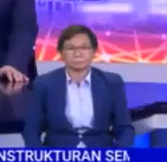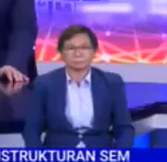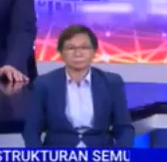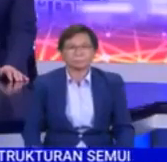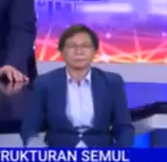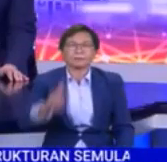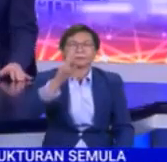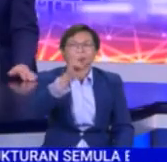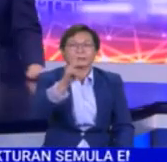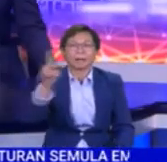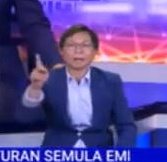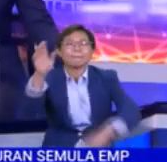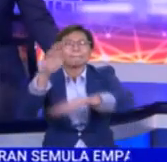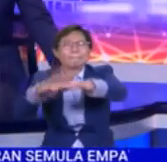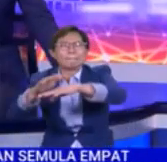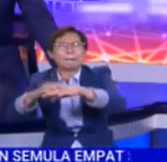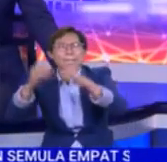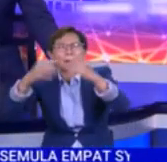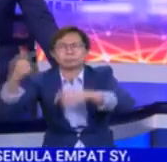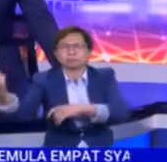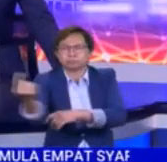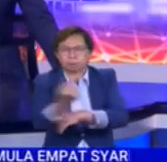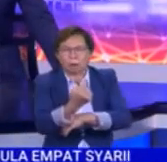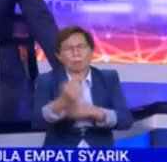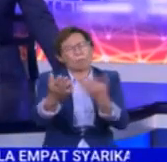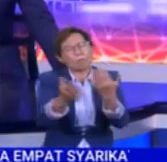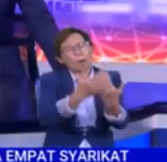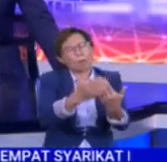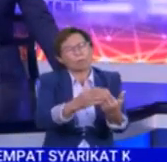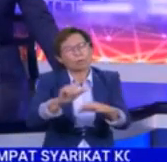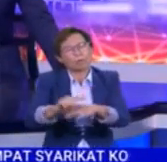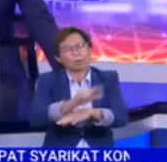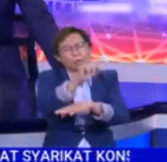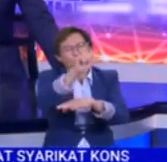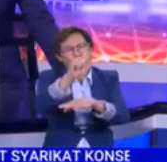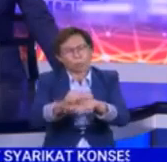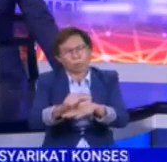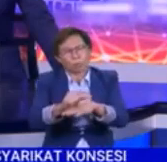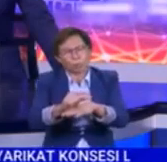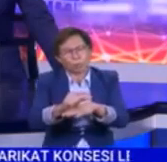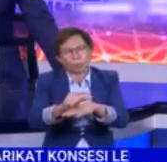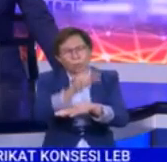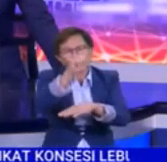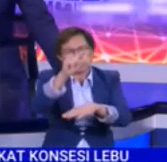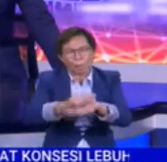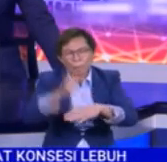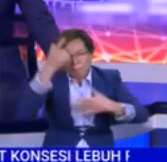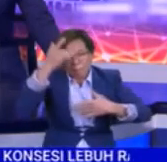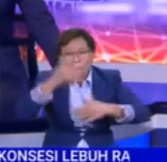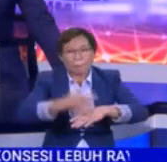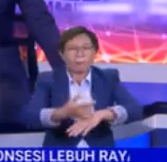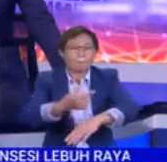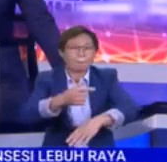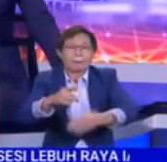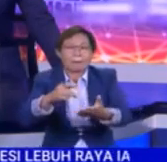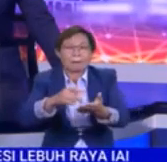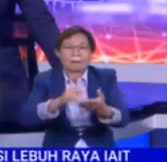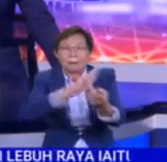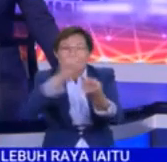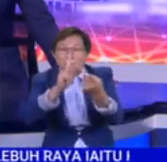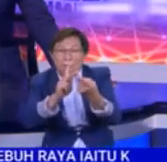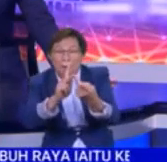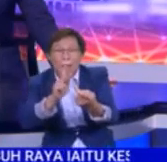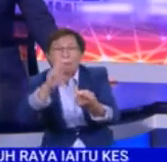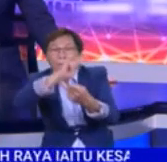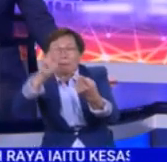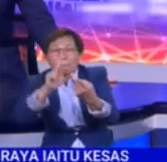Kementerian Kesihatan KKM menyeru lebih banyak pihak tampil mempermudahkan akses precision medicine kepada pesakit kanser, terutama mereka